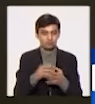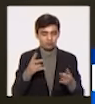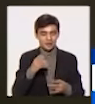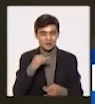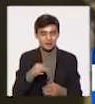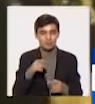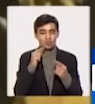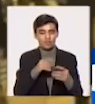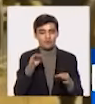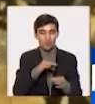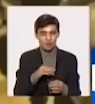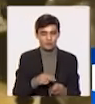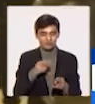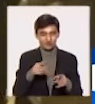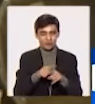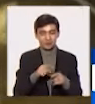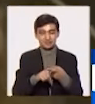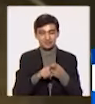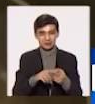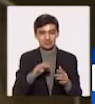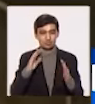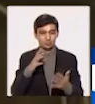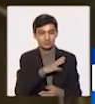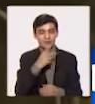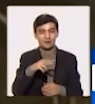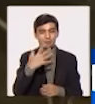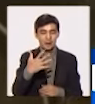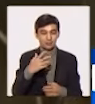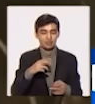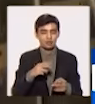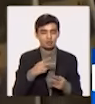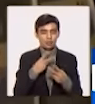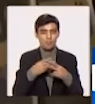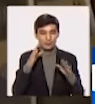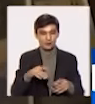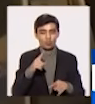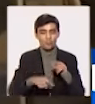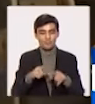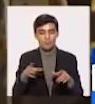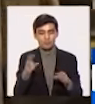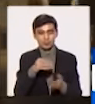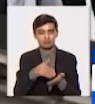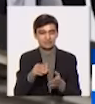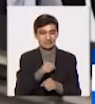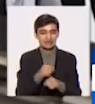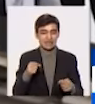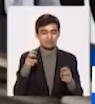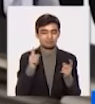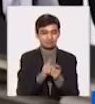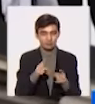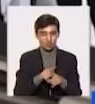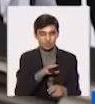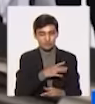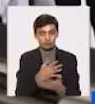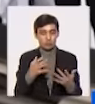күресу тәсілдері қайғылы жағдайларға да соқтырып жатыр. 25 түрмеде туыстарымен кездесуге тыйым салынған жаза өтеушілер ереуілдетіп,